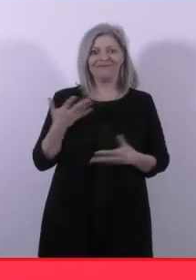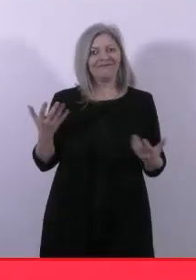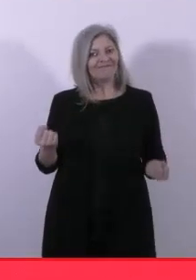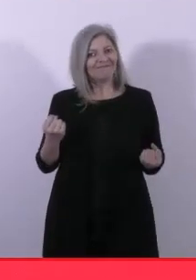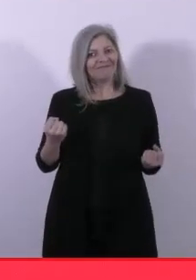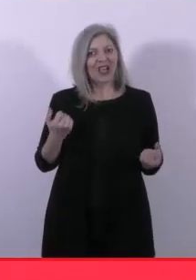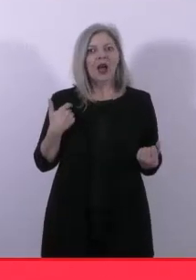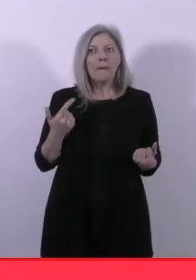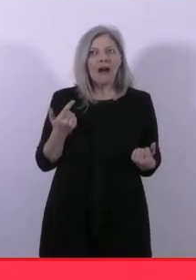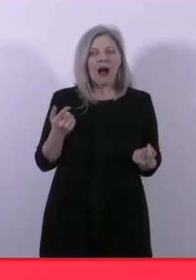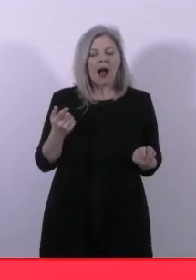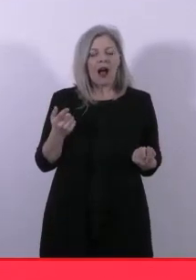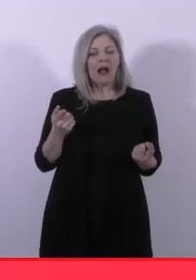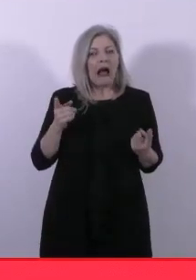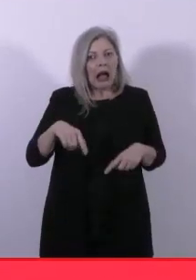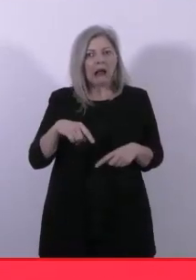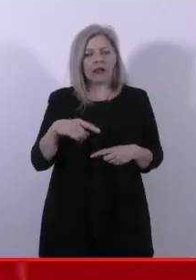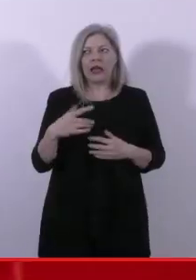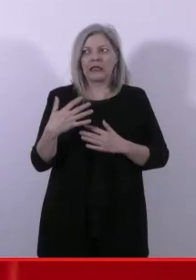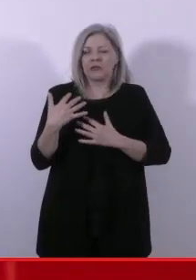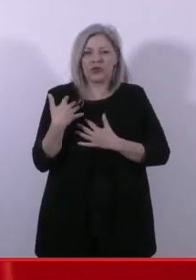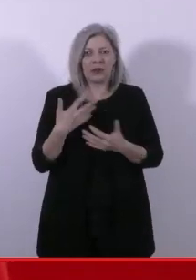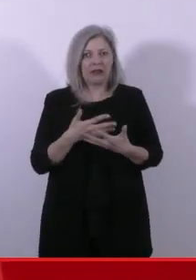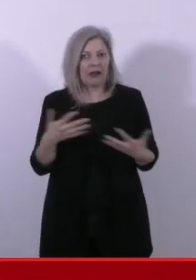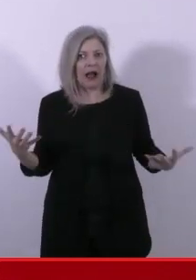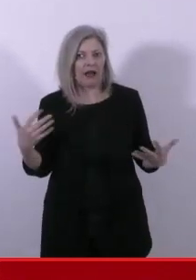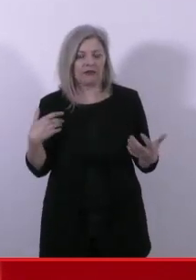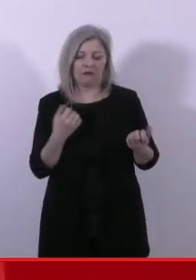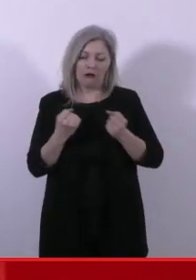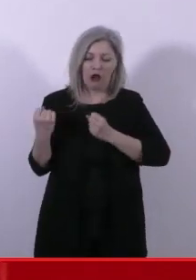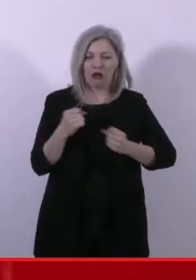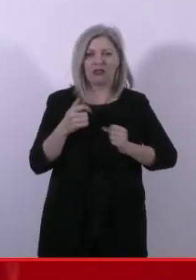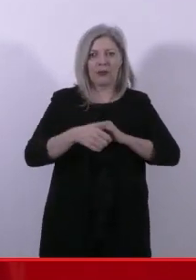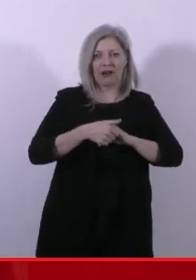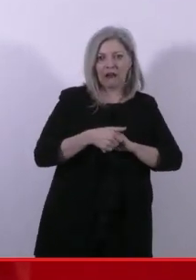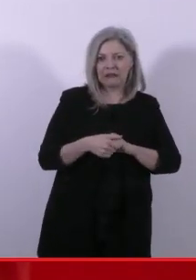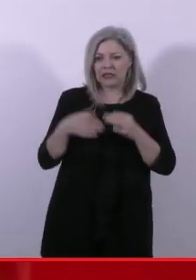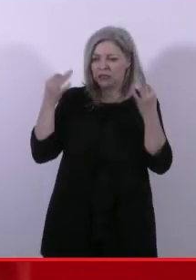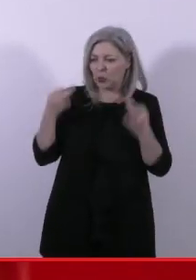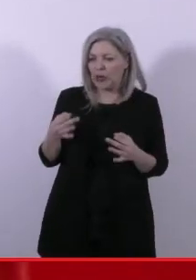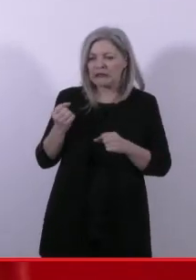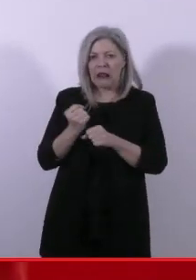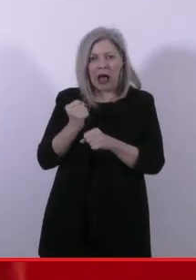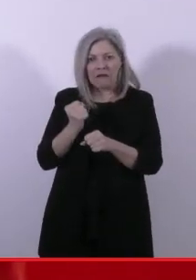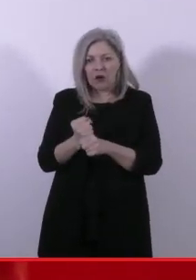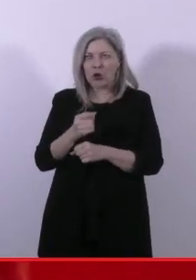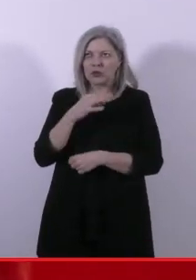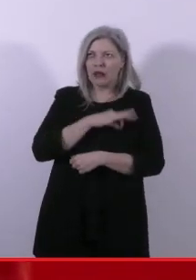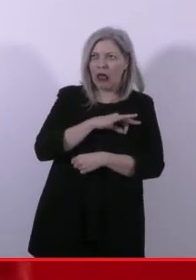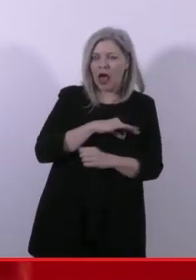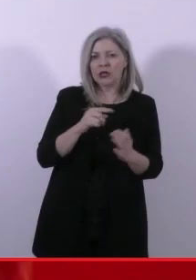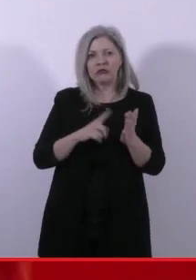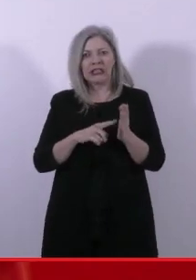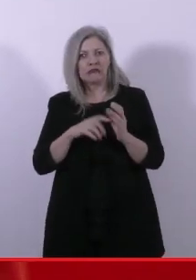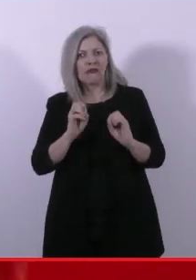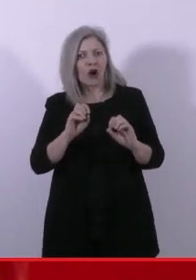sentire addosso una grande responsabilità. Lotta alla precarietà, sicurezza sul lavoro, salario, diritto alla formazione e allo